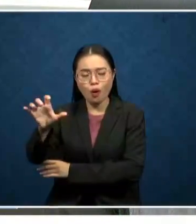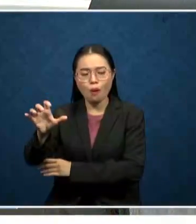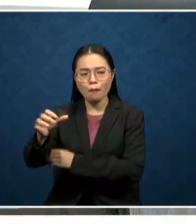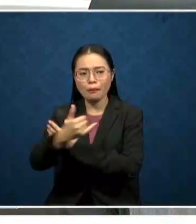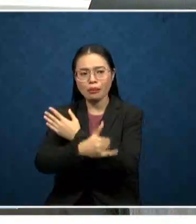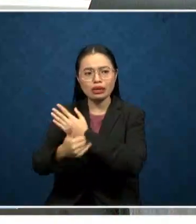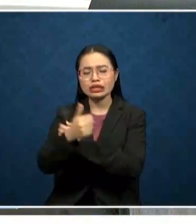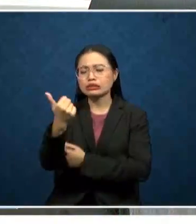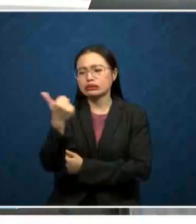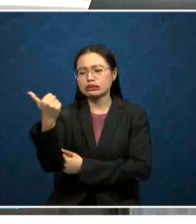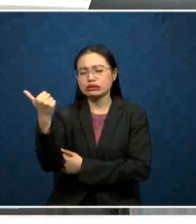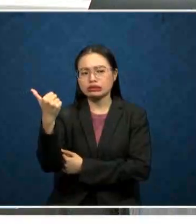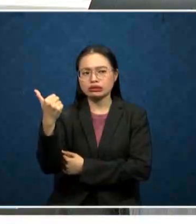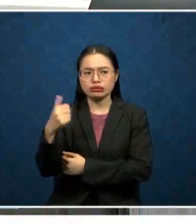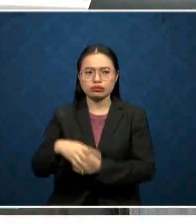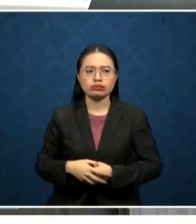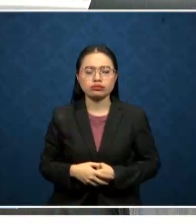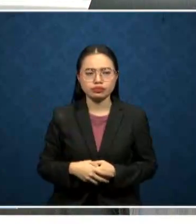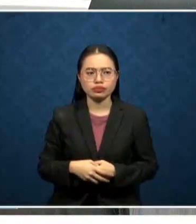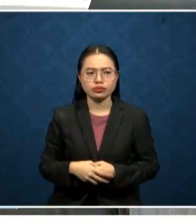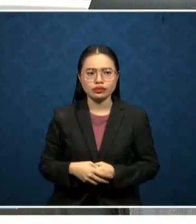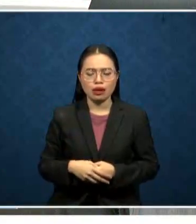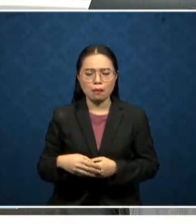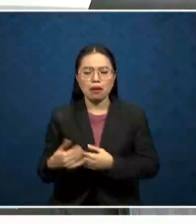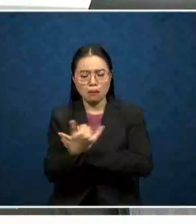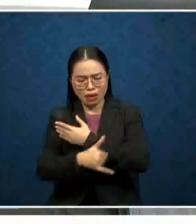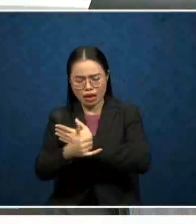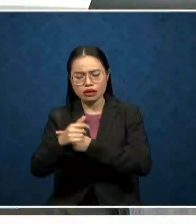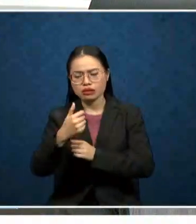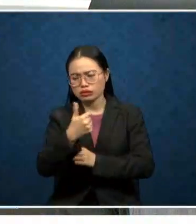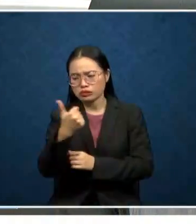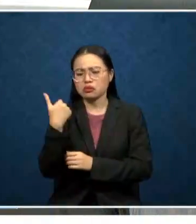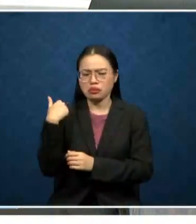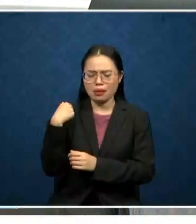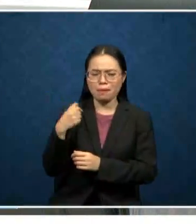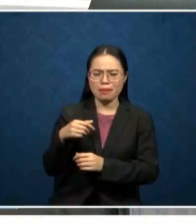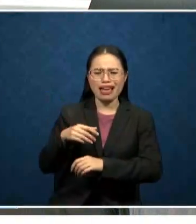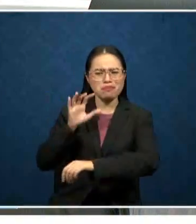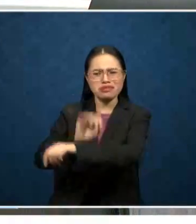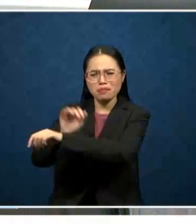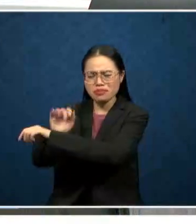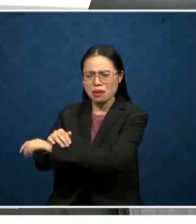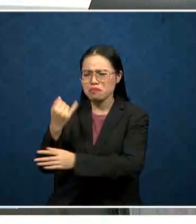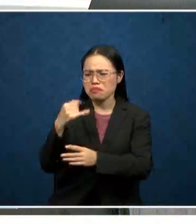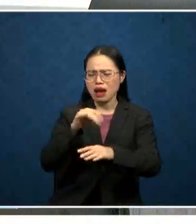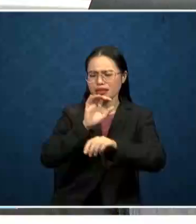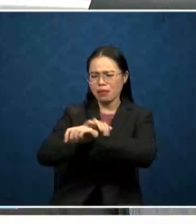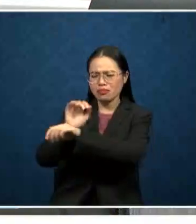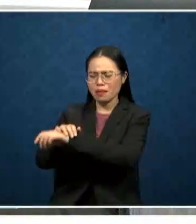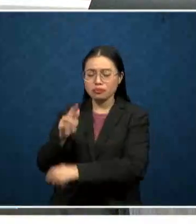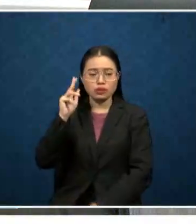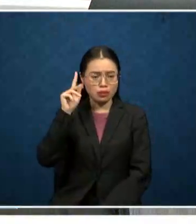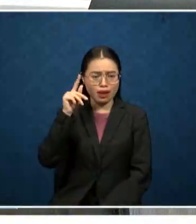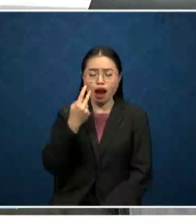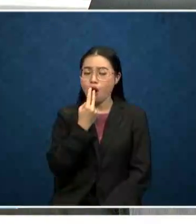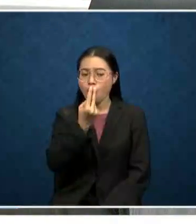ะฮะบางประเทศที่เป็นมหาอำนาจเองเนี่ยเขาก็พยายามที่จะทำลายแก๊งพวกนี้นะฮะอย่างเช่นที่เป็นข่าวอยู่ในปัจจุบันนี้นะ